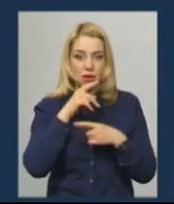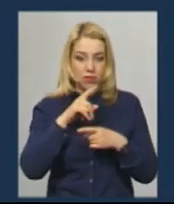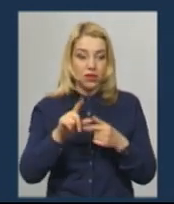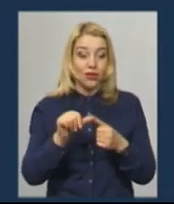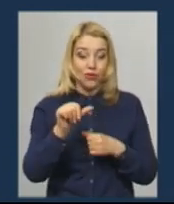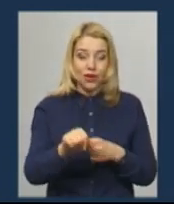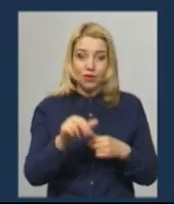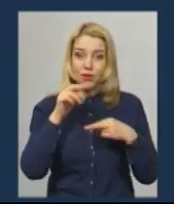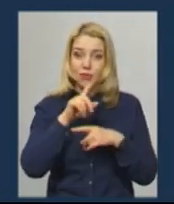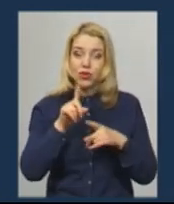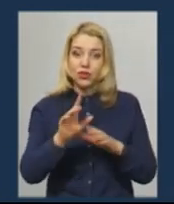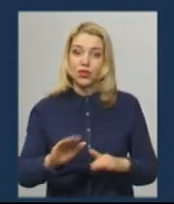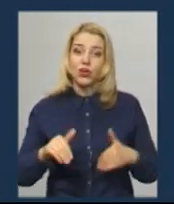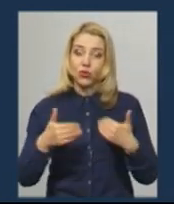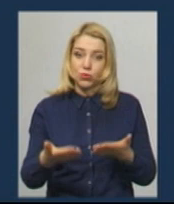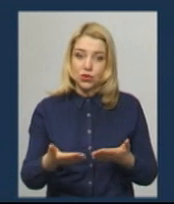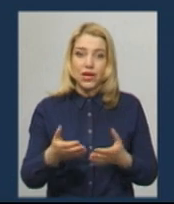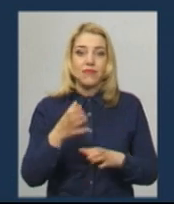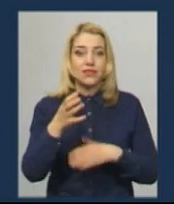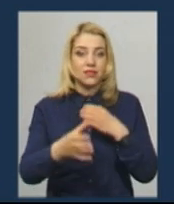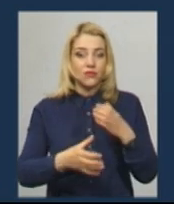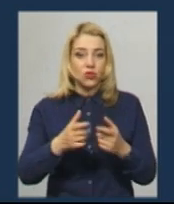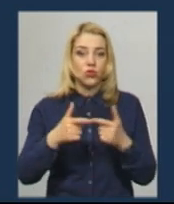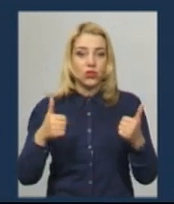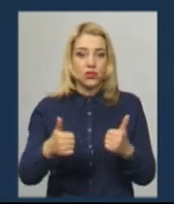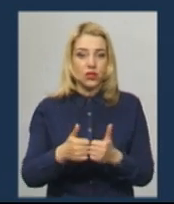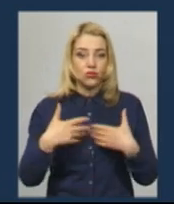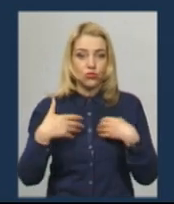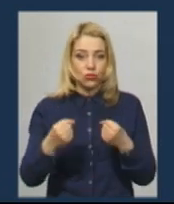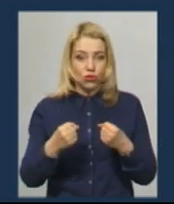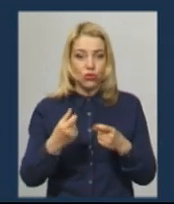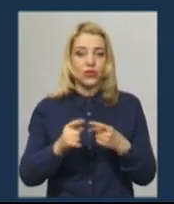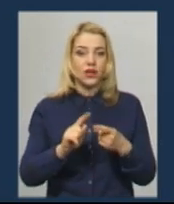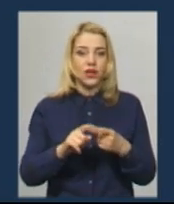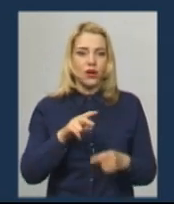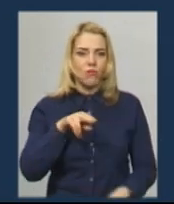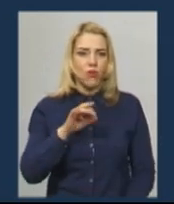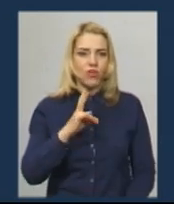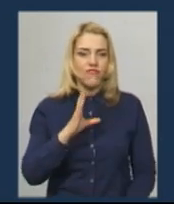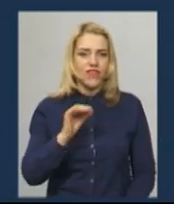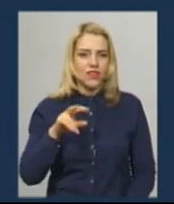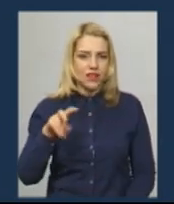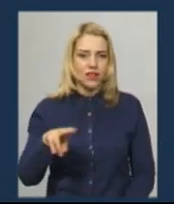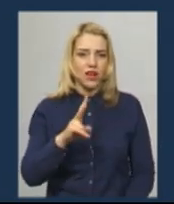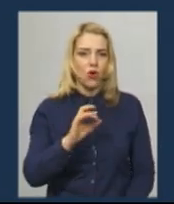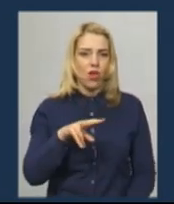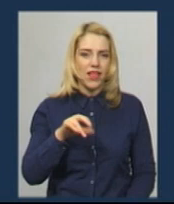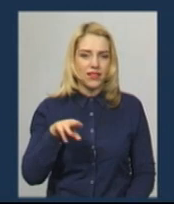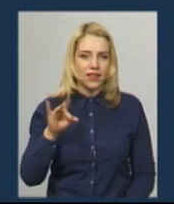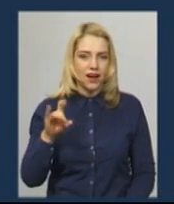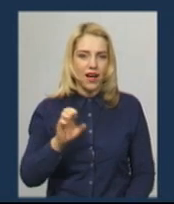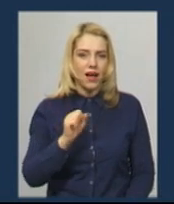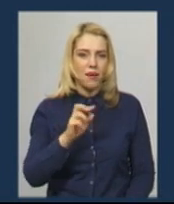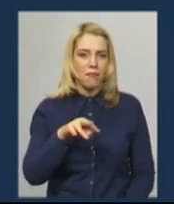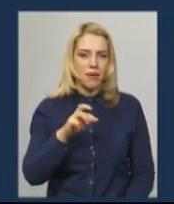рекомендуються Всесвітньою організацією охорони здоров'я, такі як планквініл, калретра, актембра, вони